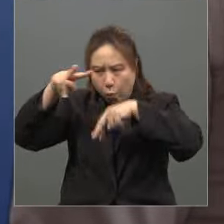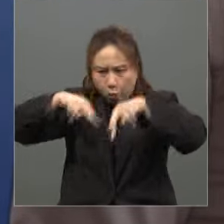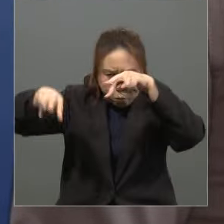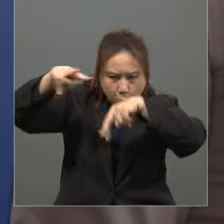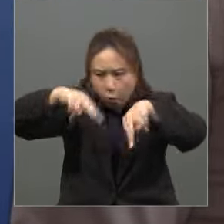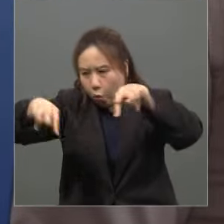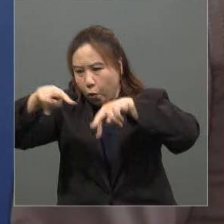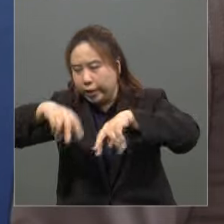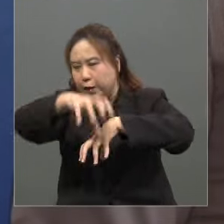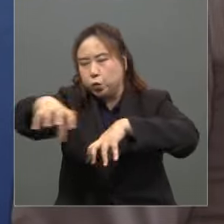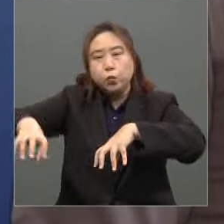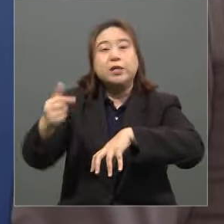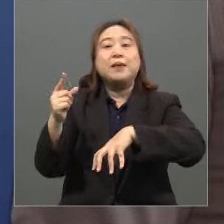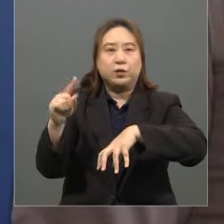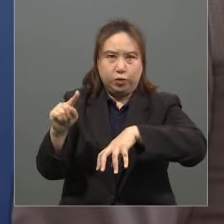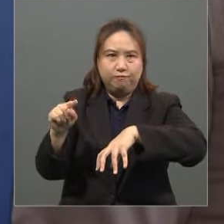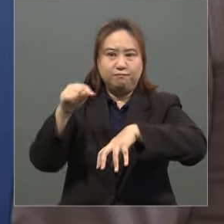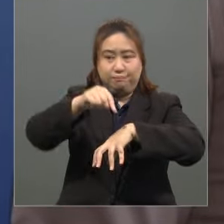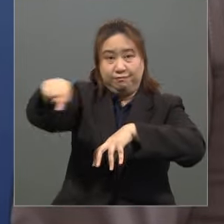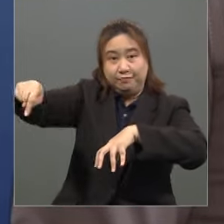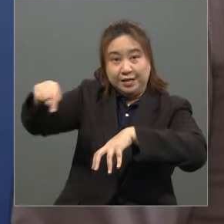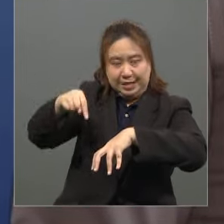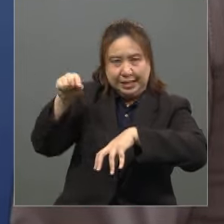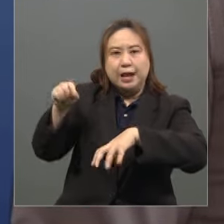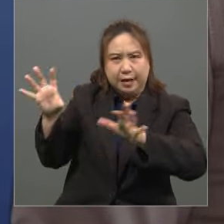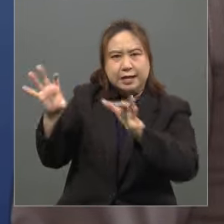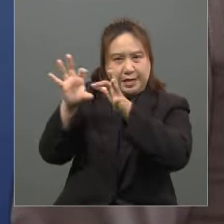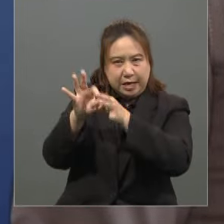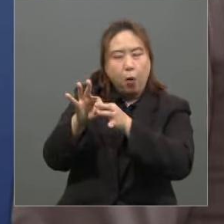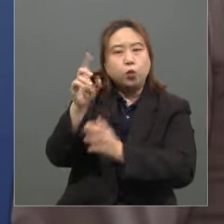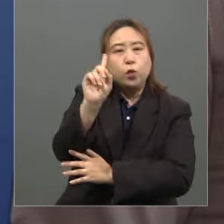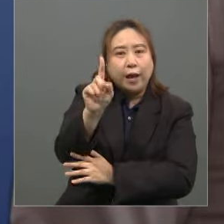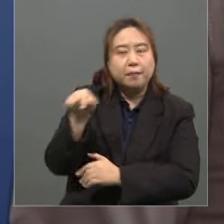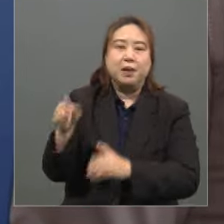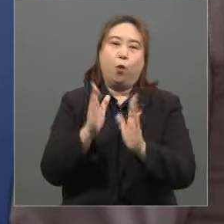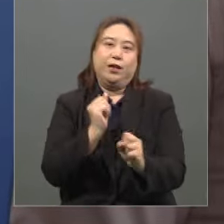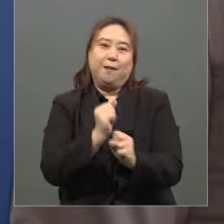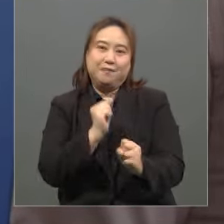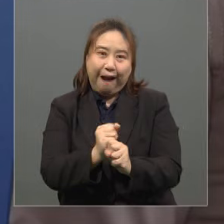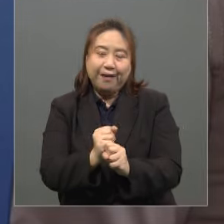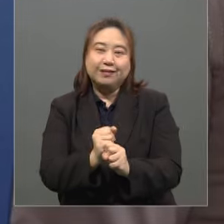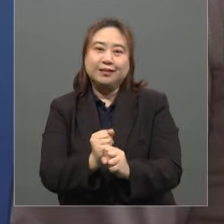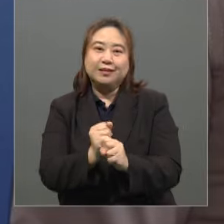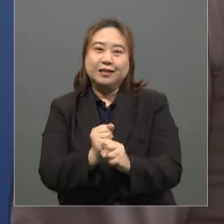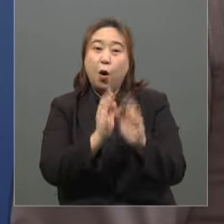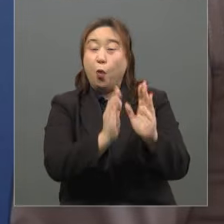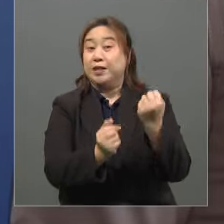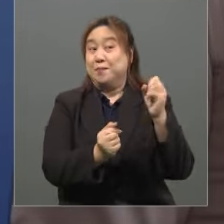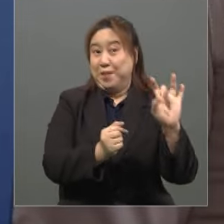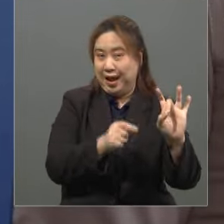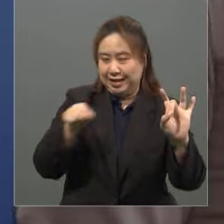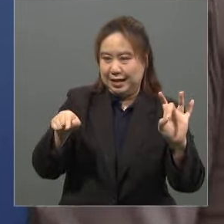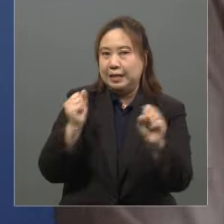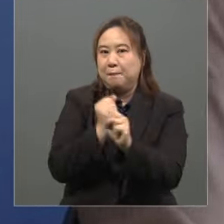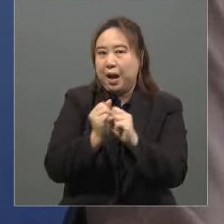ซึ่งเป็นผู้ที่มีความเกี่ยวข้องในฐานะเป็นพนักงานและคนใกล้ชิดกับผู้ต้องหาทั้ง18ค